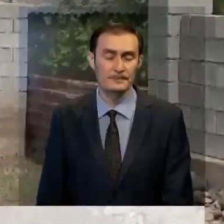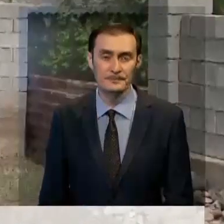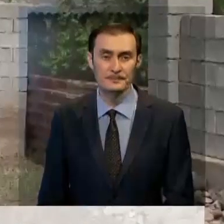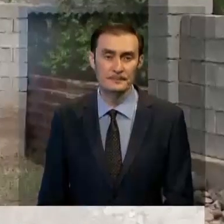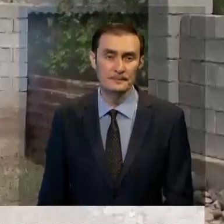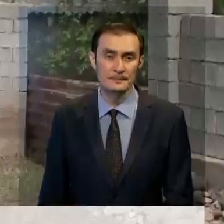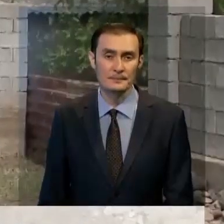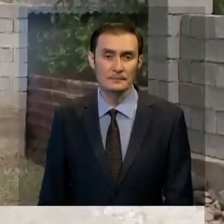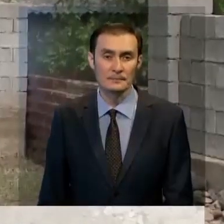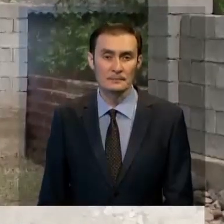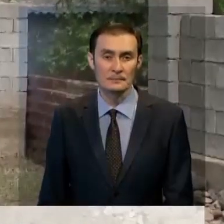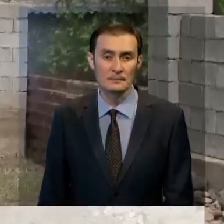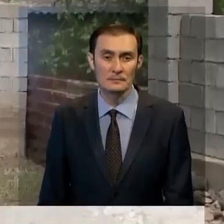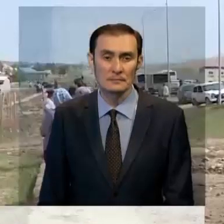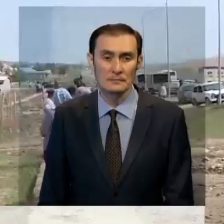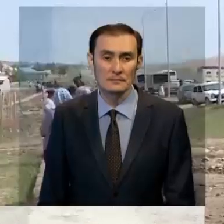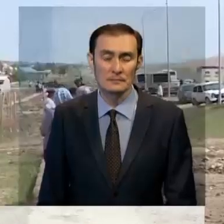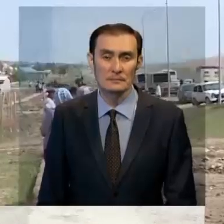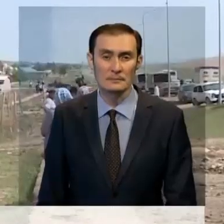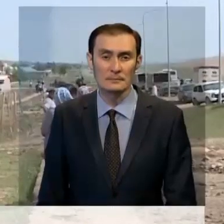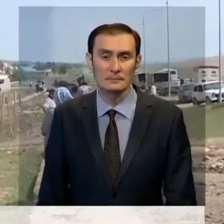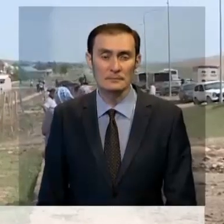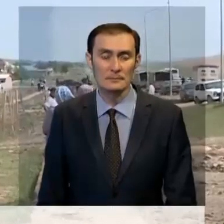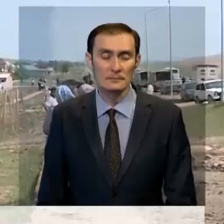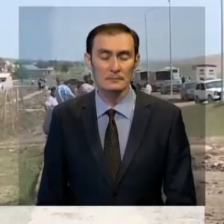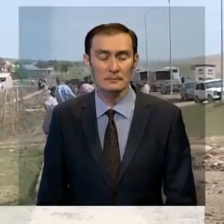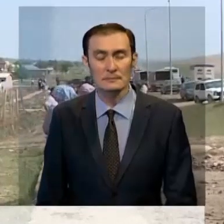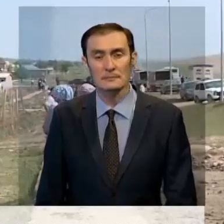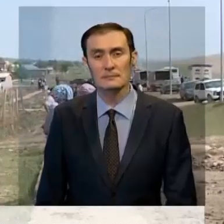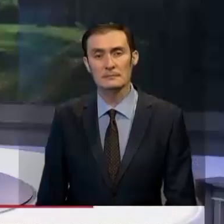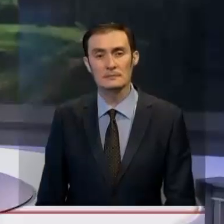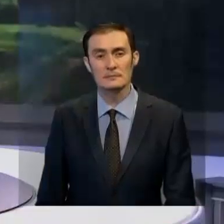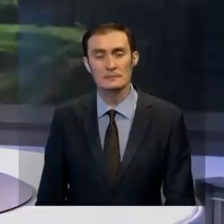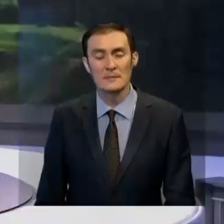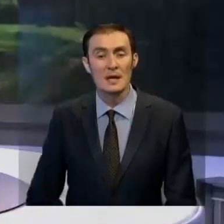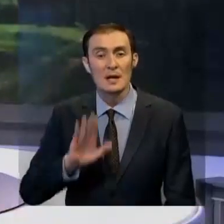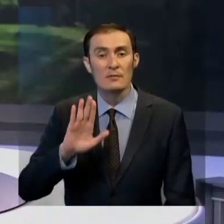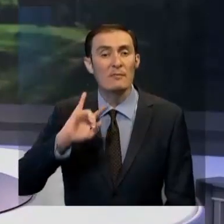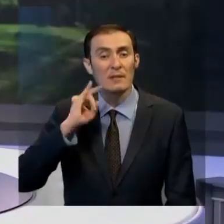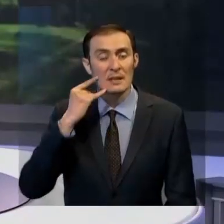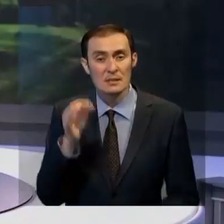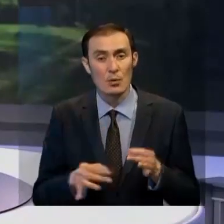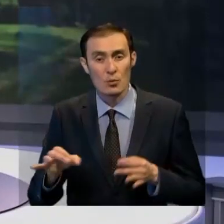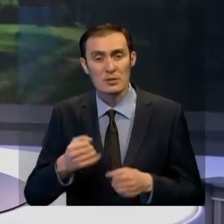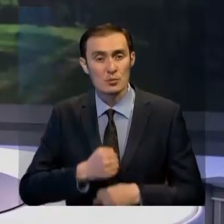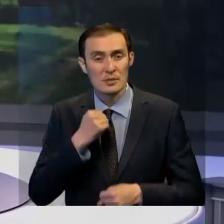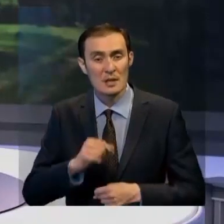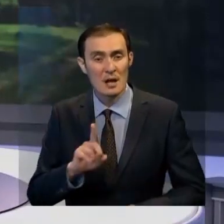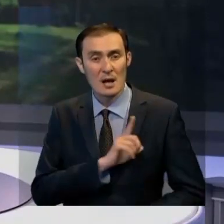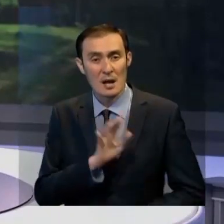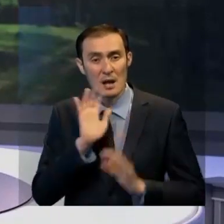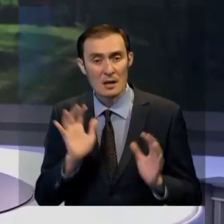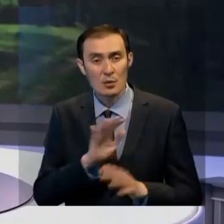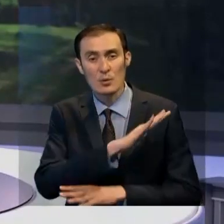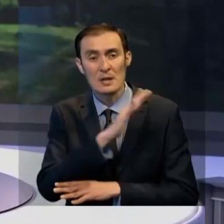Ерболат Абишев, Куан Шабу, Хабар 24, Туркестанская область. В Павлодарской области усилили охрану леса.